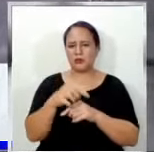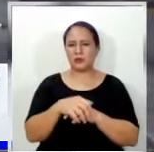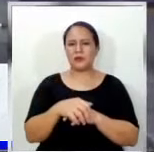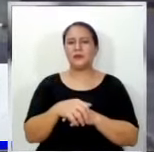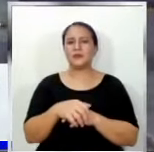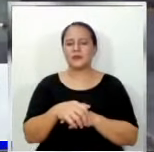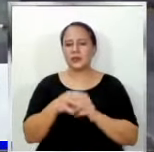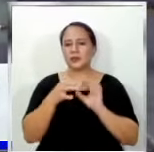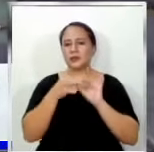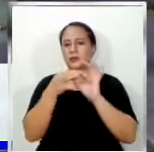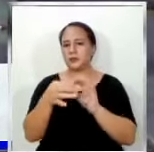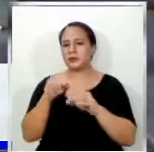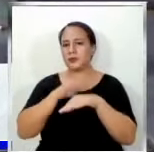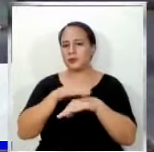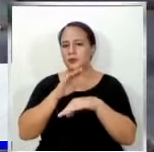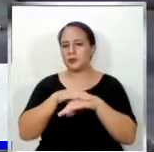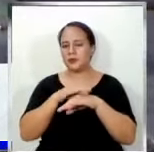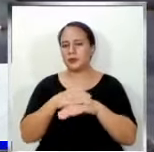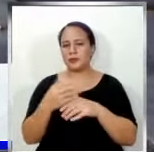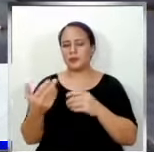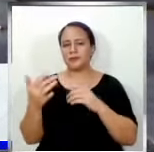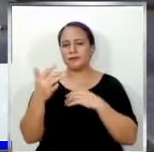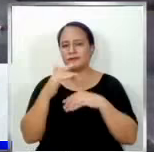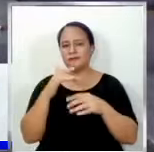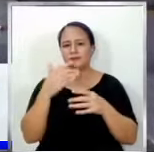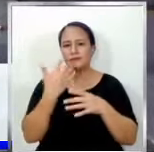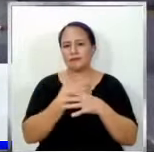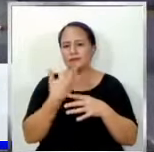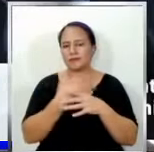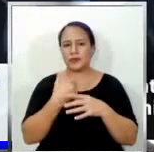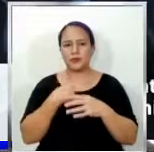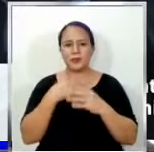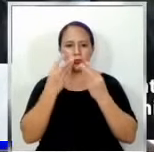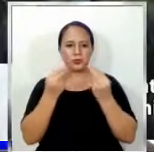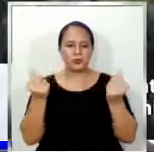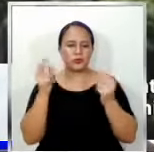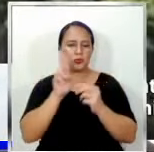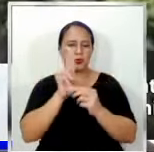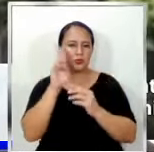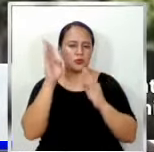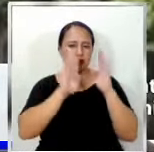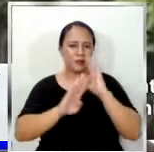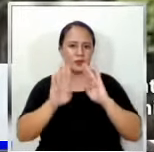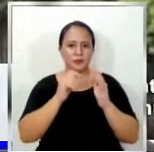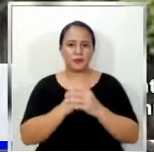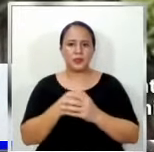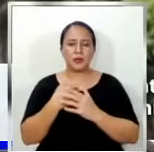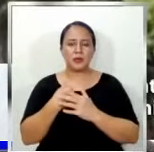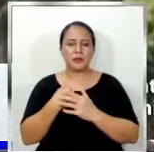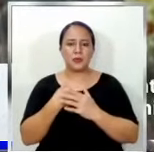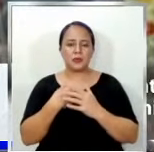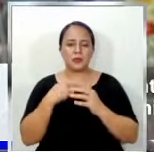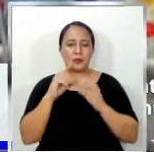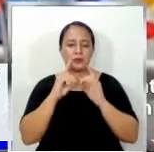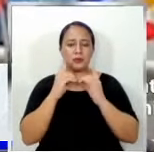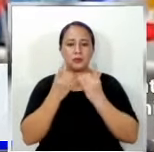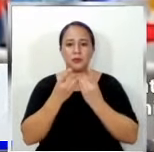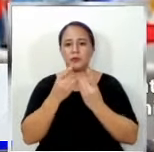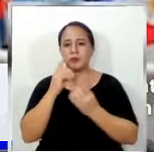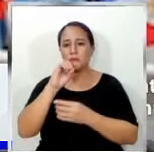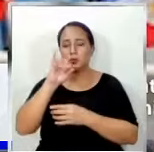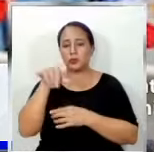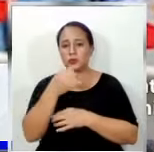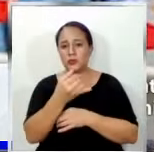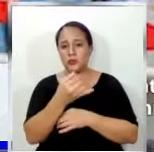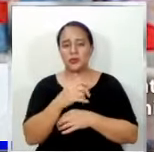babala ang panghihimasok sa mga solusyong ginagamit natin sa ating mga problema. I have instructed the Department of Justice and the Philippine National